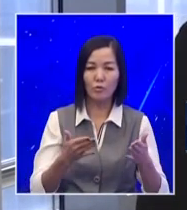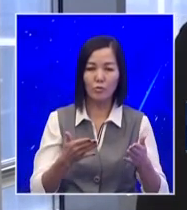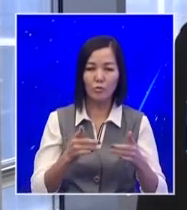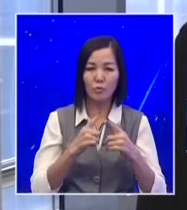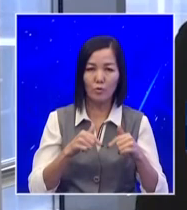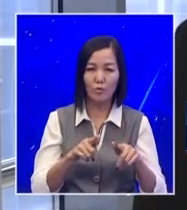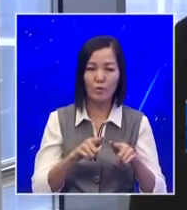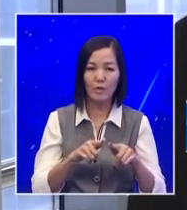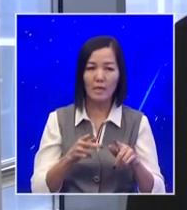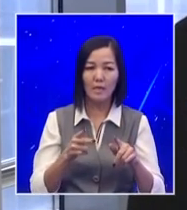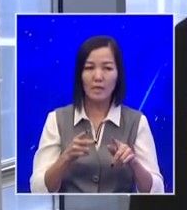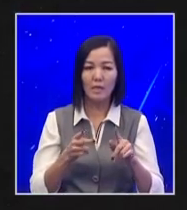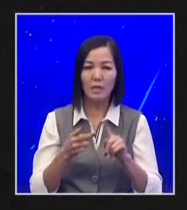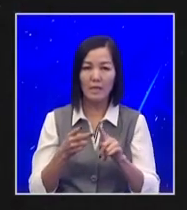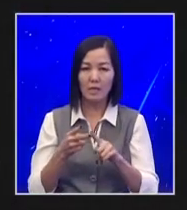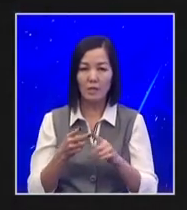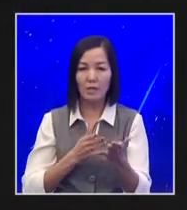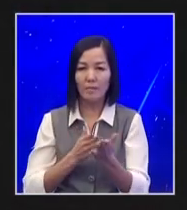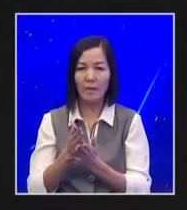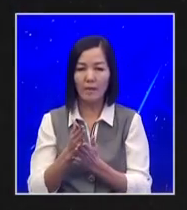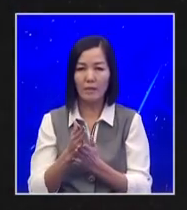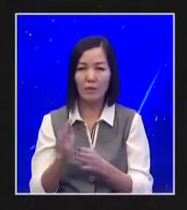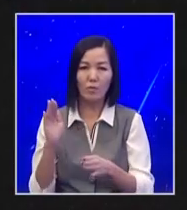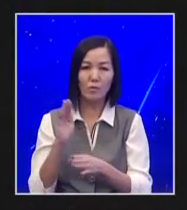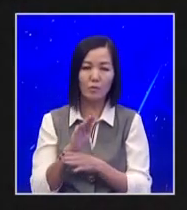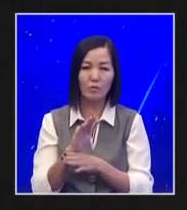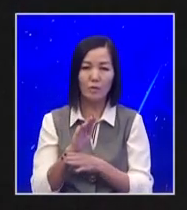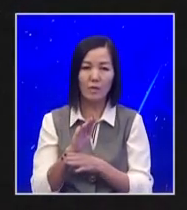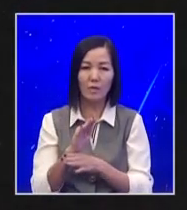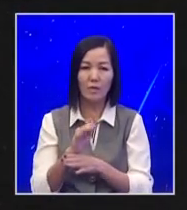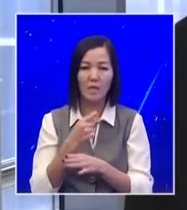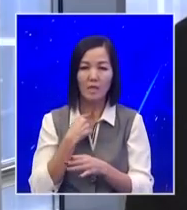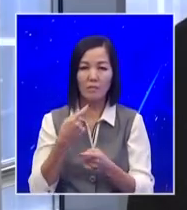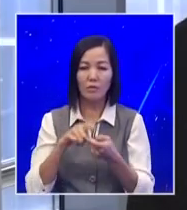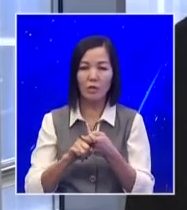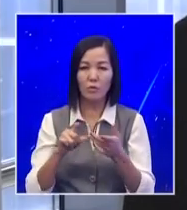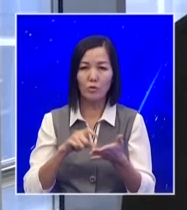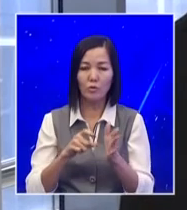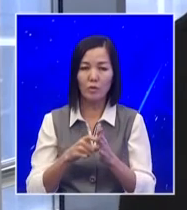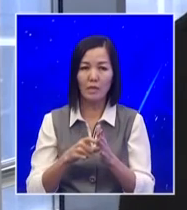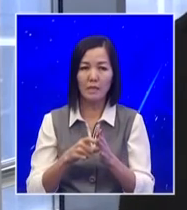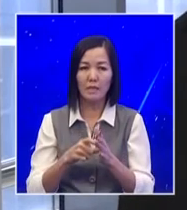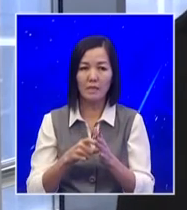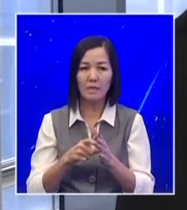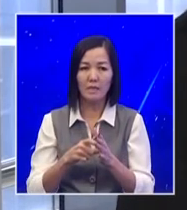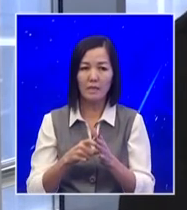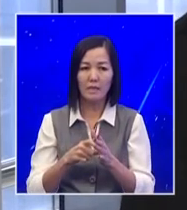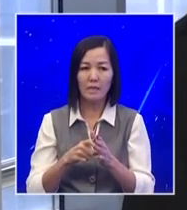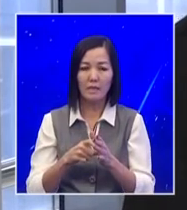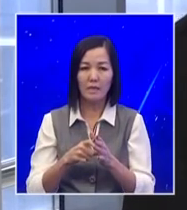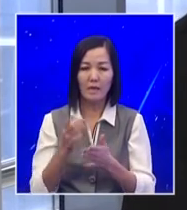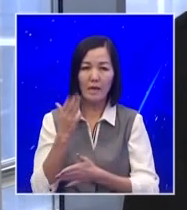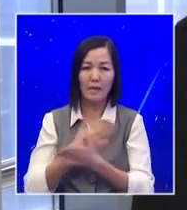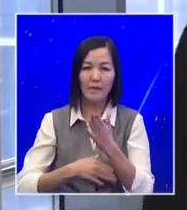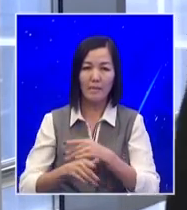құру. Екінші бағыты қосымша дыбыс жазу студиясын арнайы мүмкіндігі